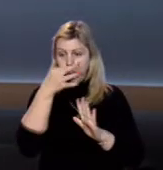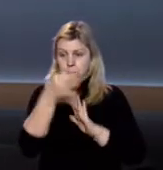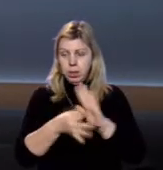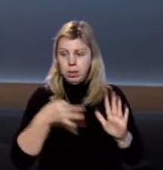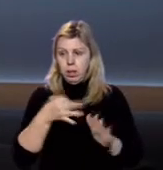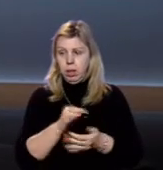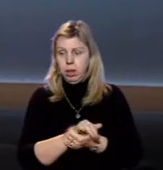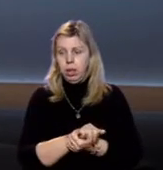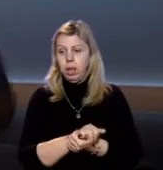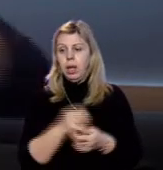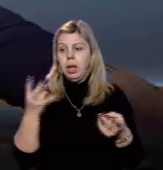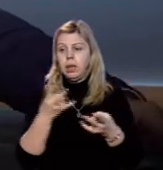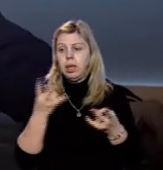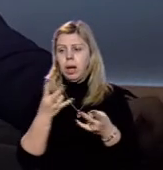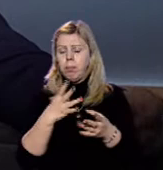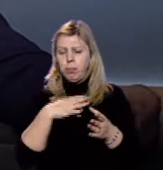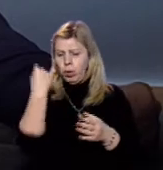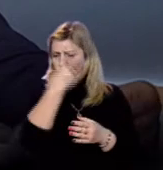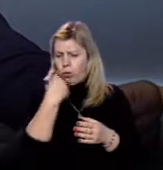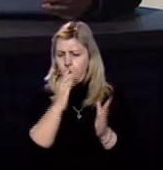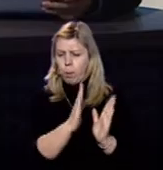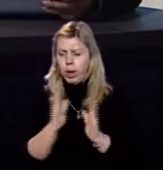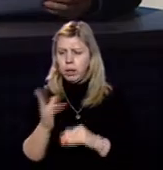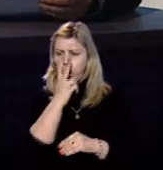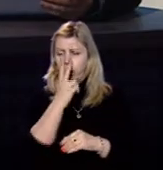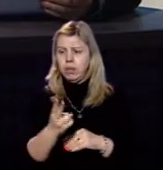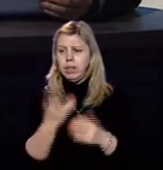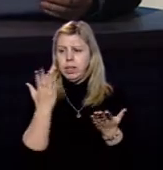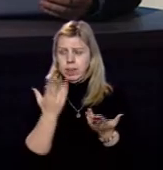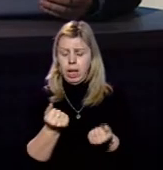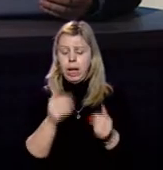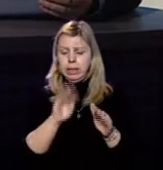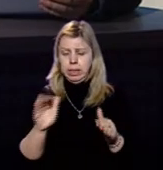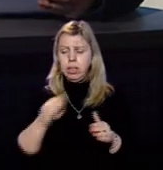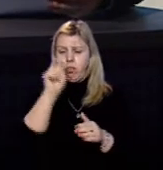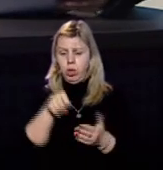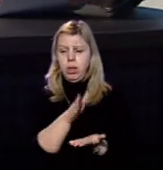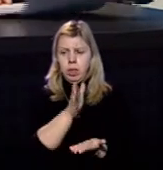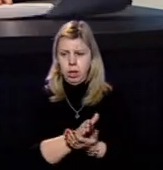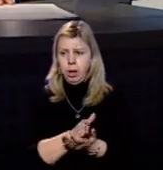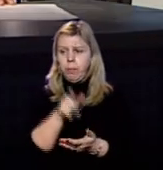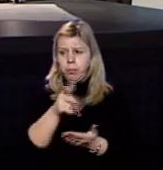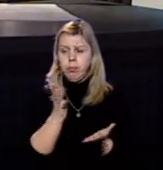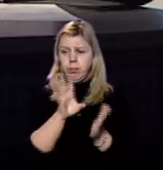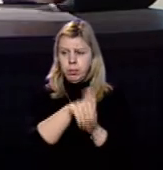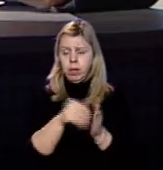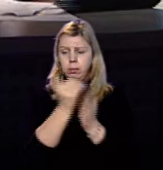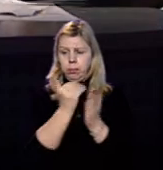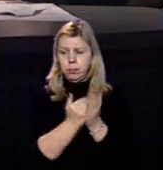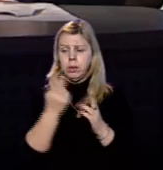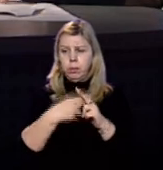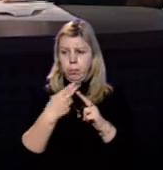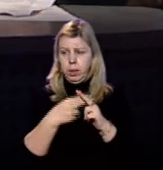підказали. Треба в індивідуальному порядку подивитися, чи все ж таки є. Так, діти війни є. Є вони в категорії одержувачів